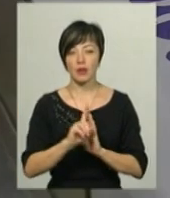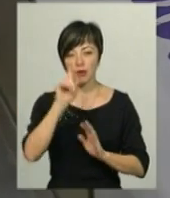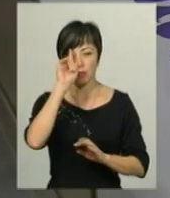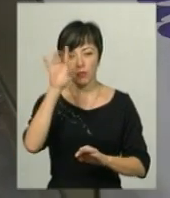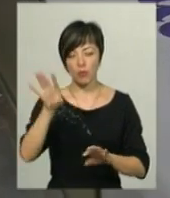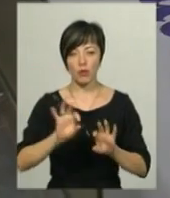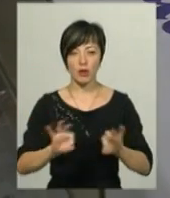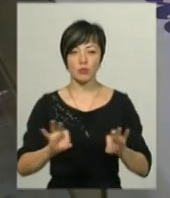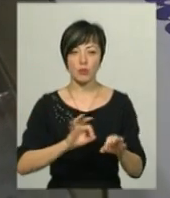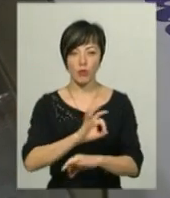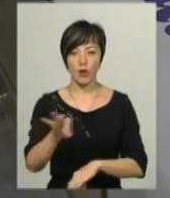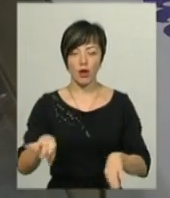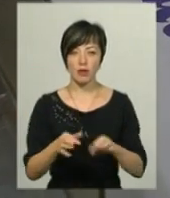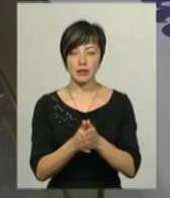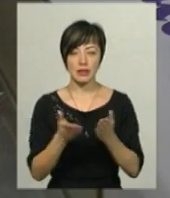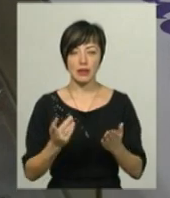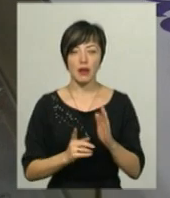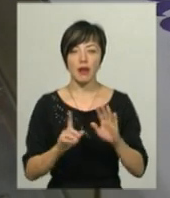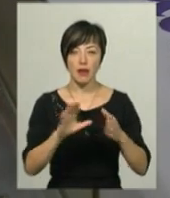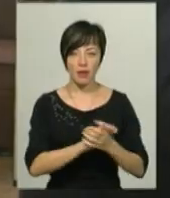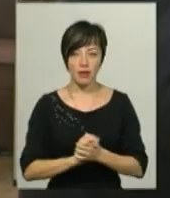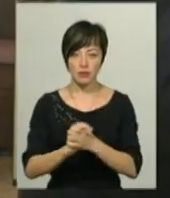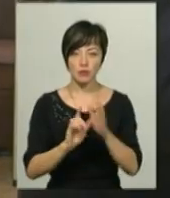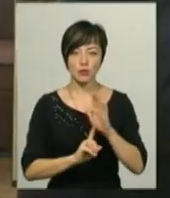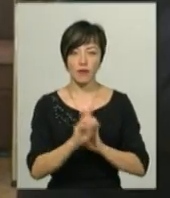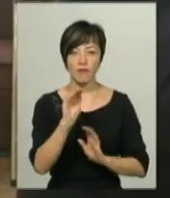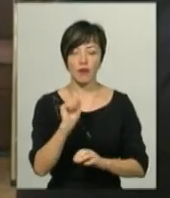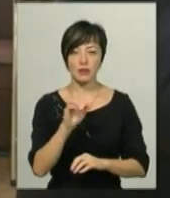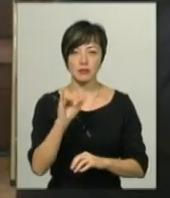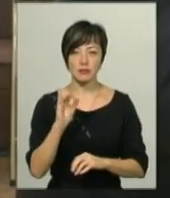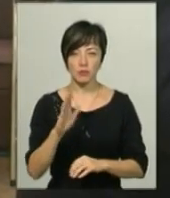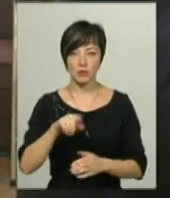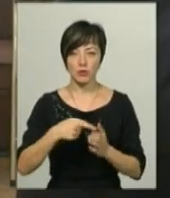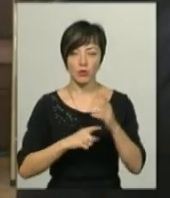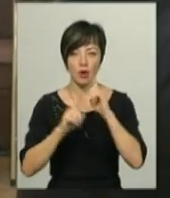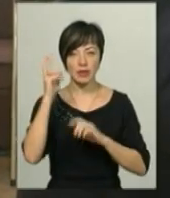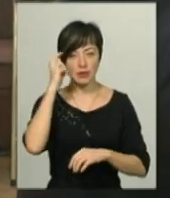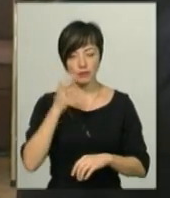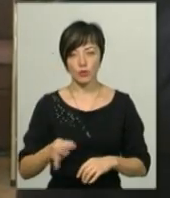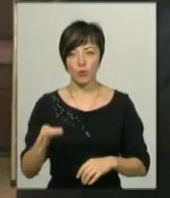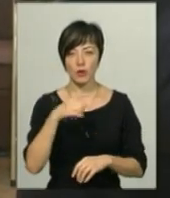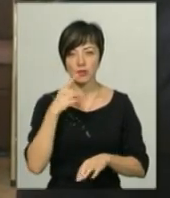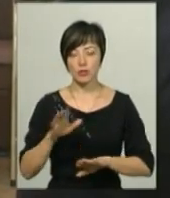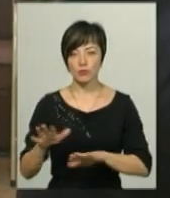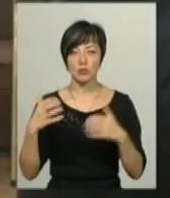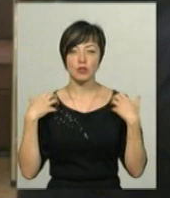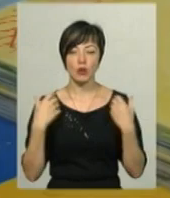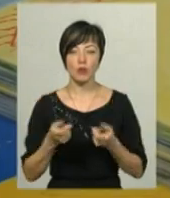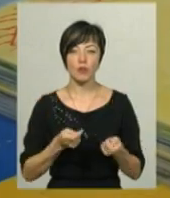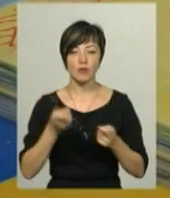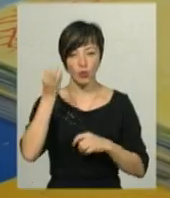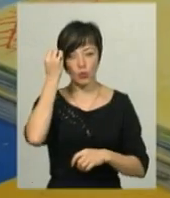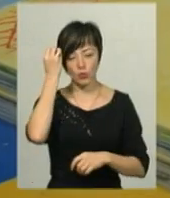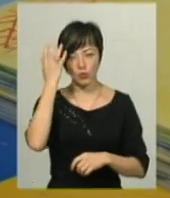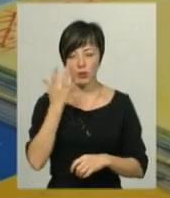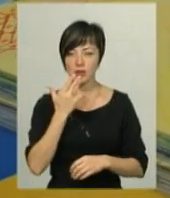популяризувати. Проект «Книга єдності» започаткований Фастівською міською радою Київської області, каже заступник начальника управління